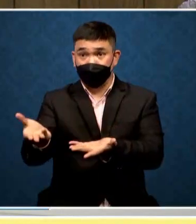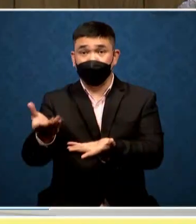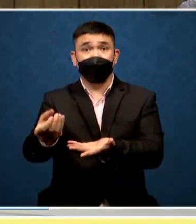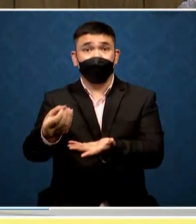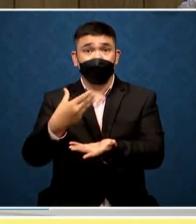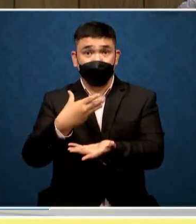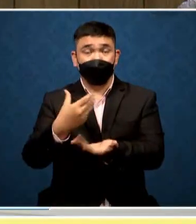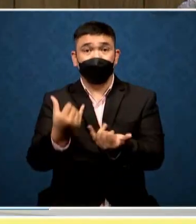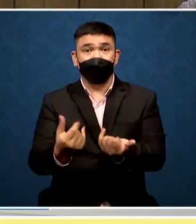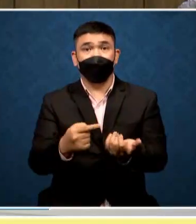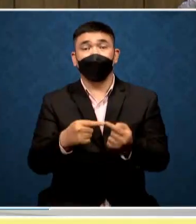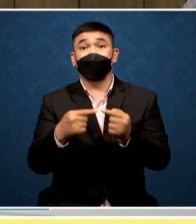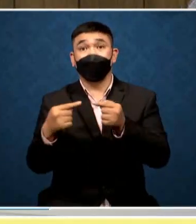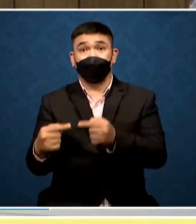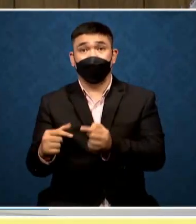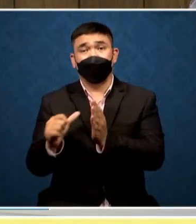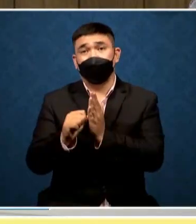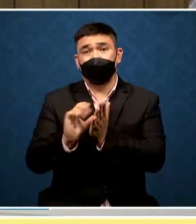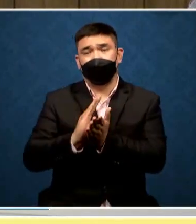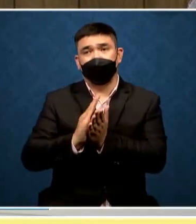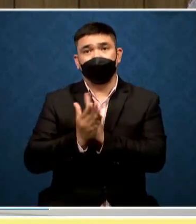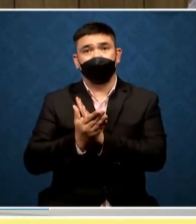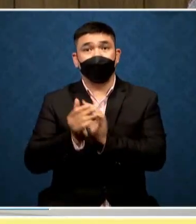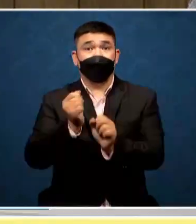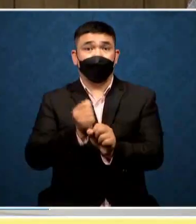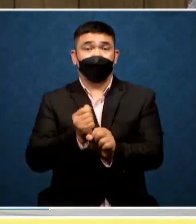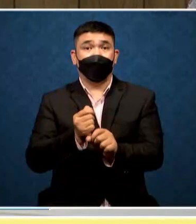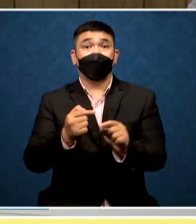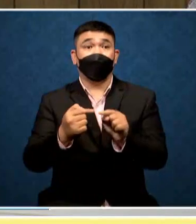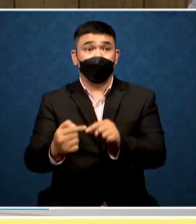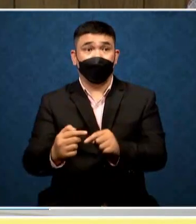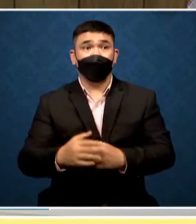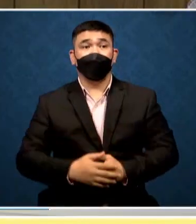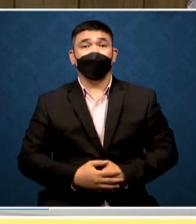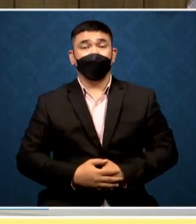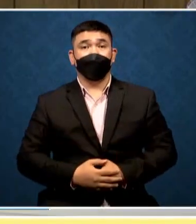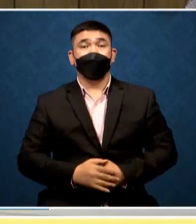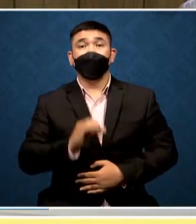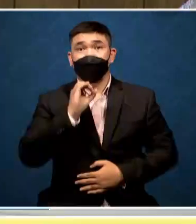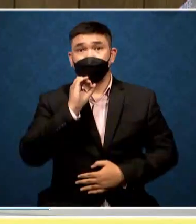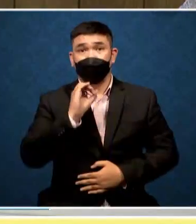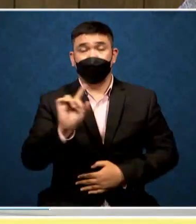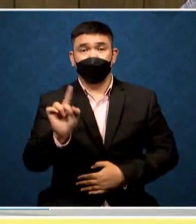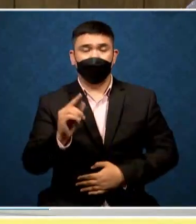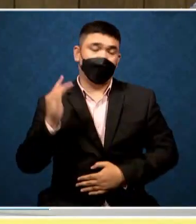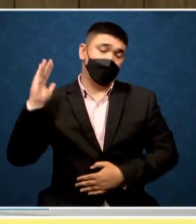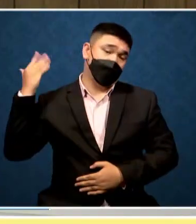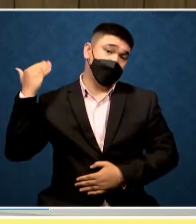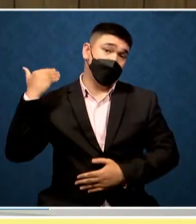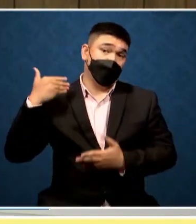ะไปปรับหรือไปดำเนินการเพิ่มเติมนะครับขออนุญาตกลับเรียนว่าที่ผ่านมานะ